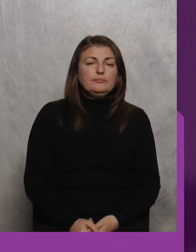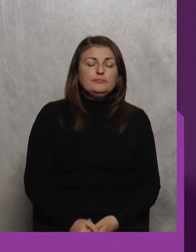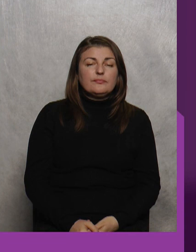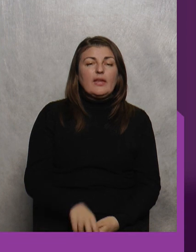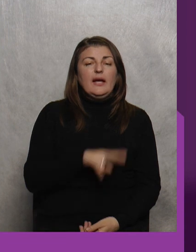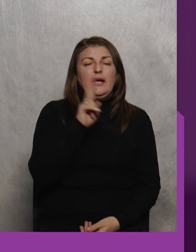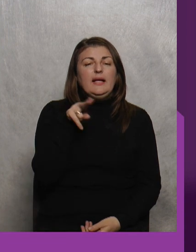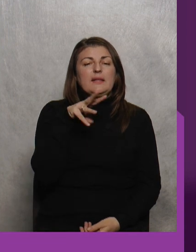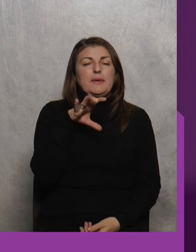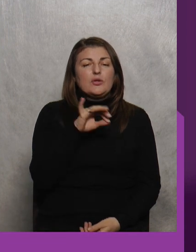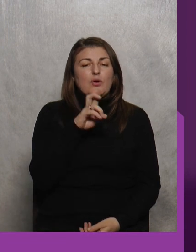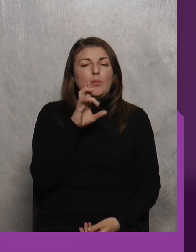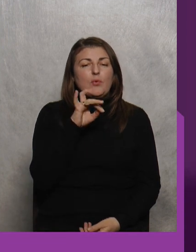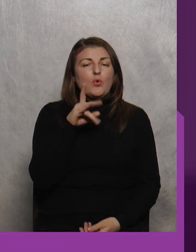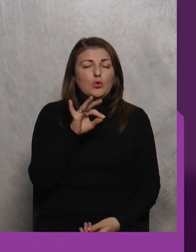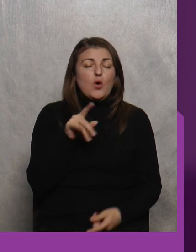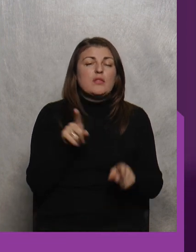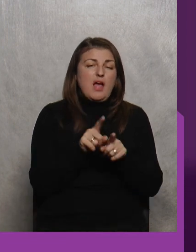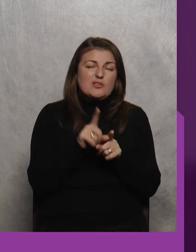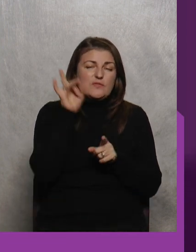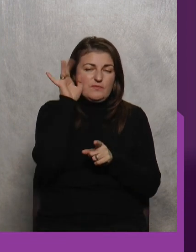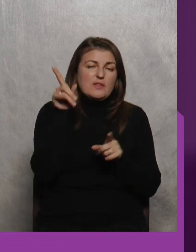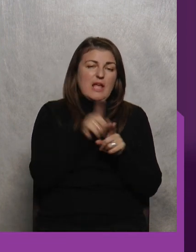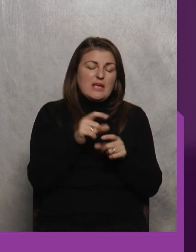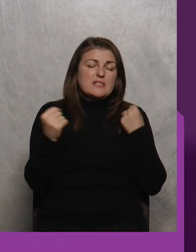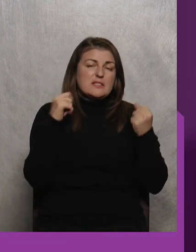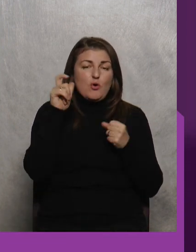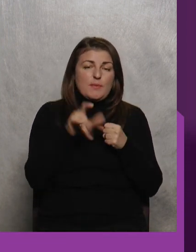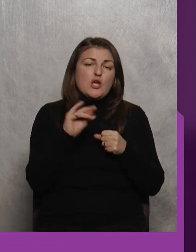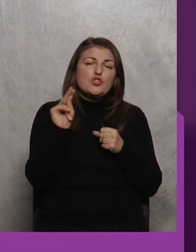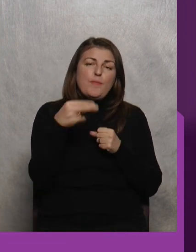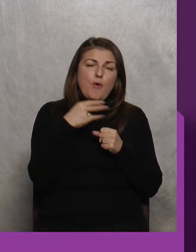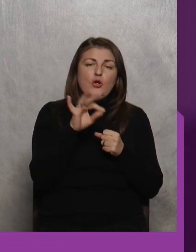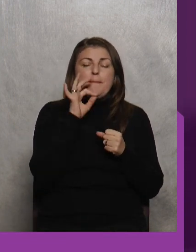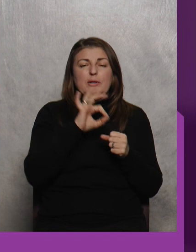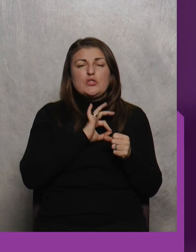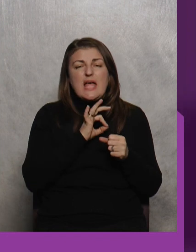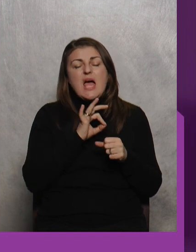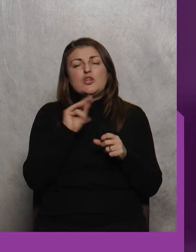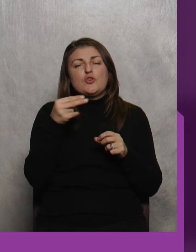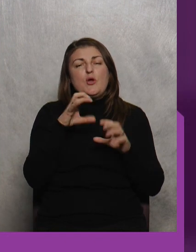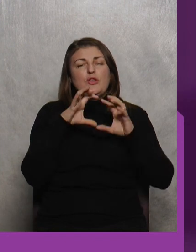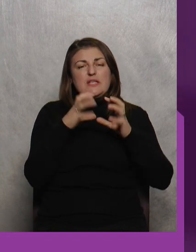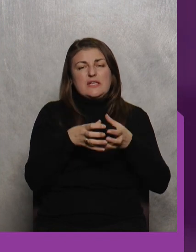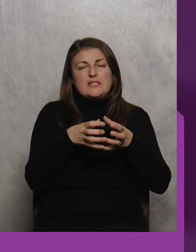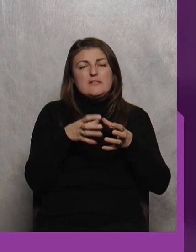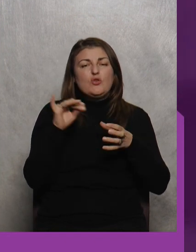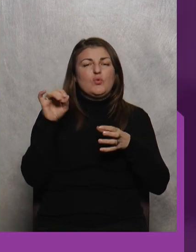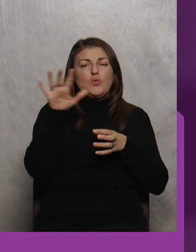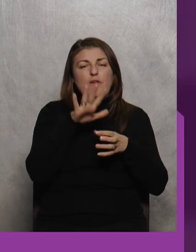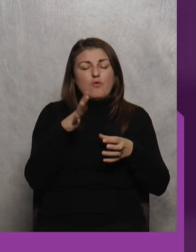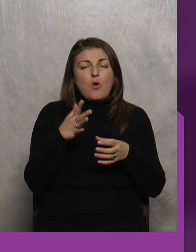Дмитро Брухно також знаний спортсмен і чемпіон, і призер чемпіонатів Європи і світу.